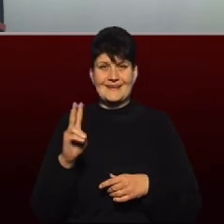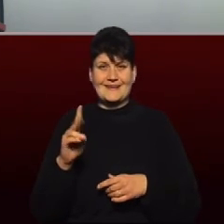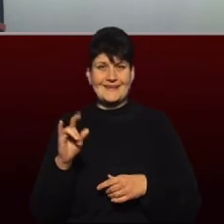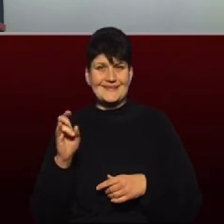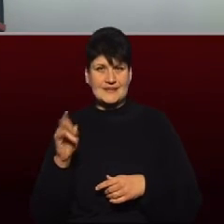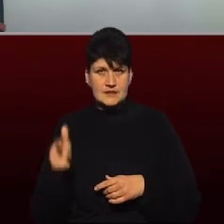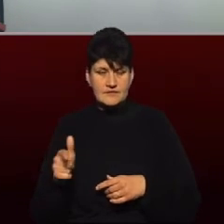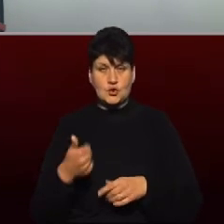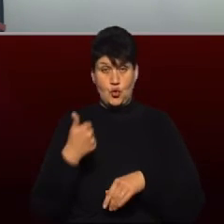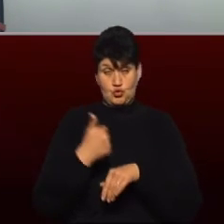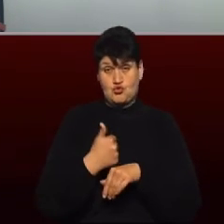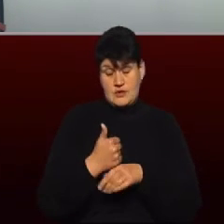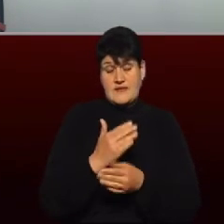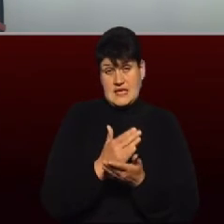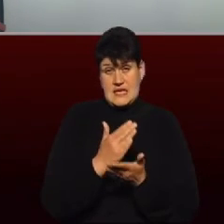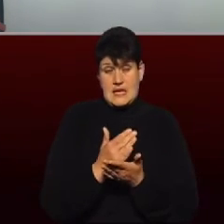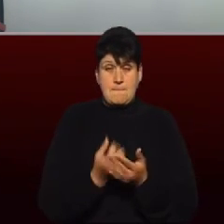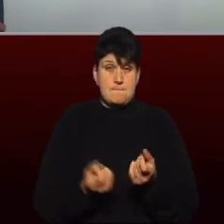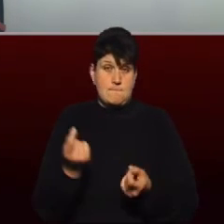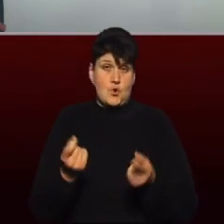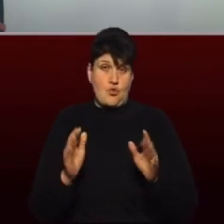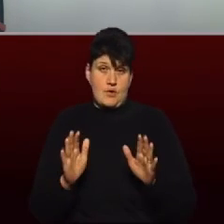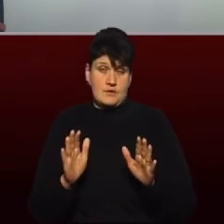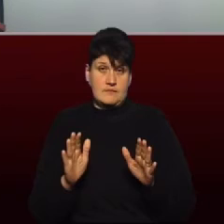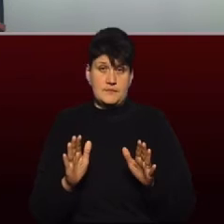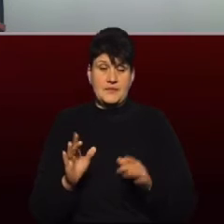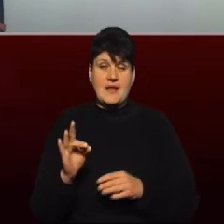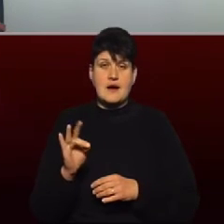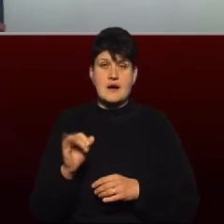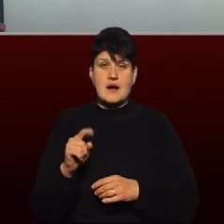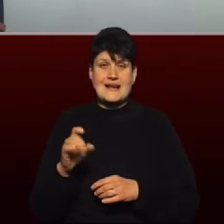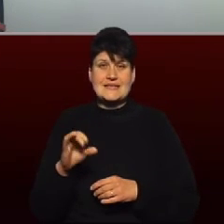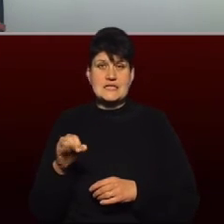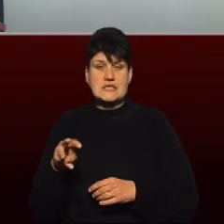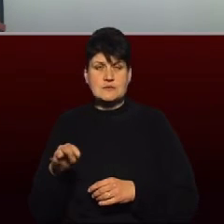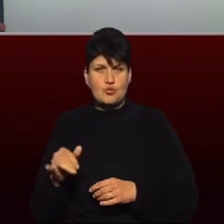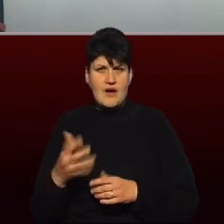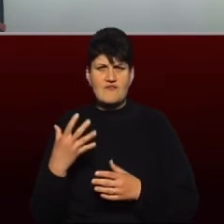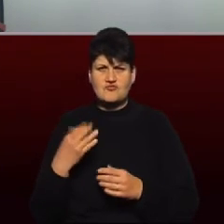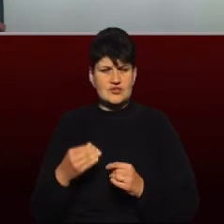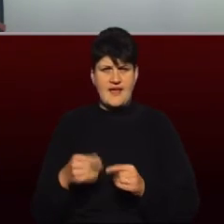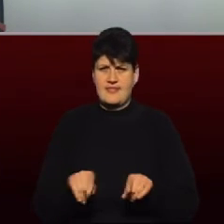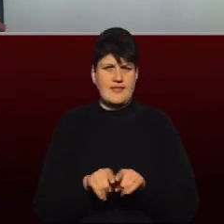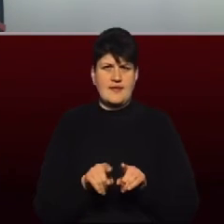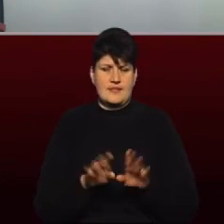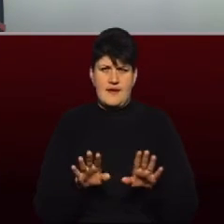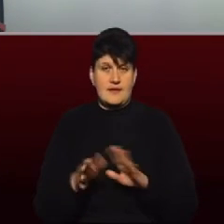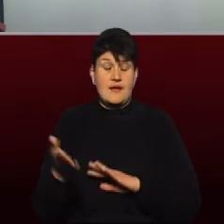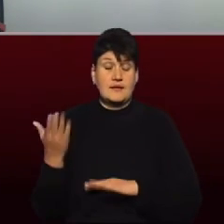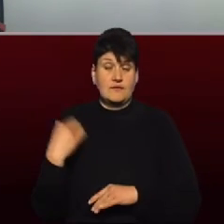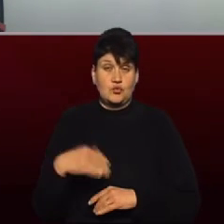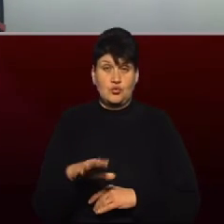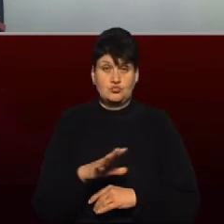якісь прояви, скажімо так, расизму в Америці, але вже далеко не настільки, як це, для прикладу, було десь років 50. Так, це